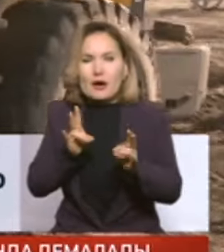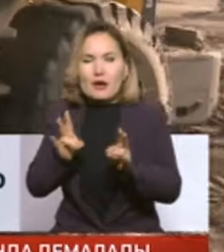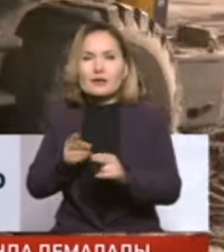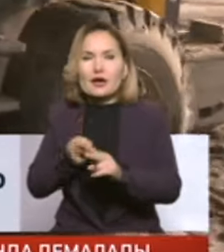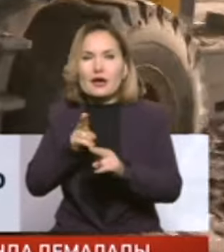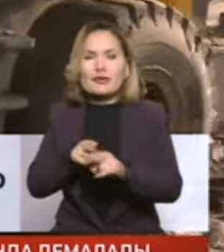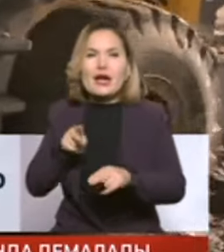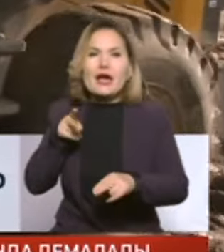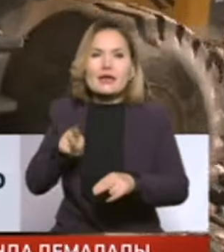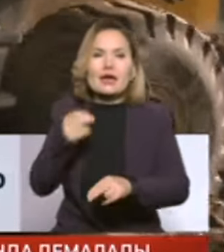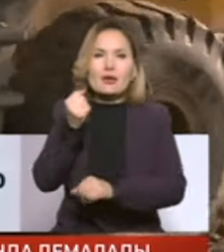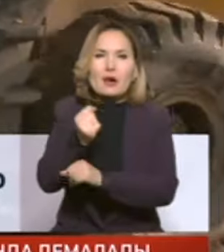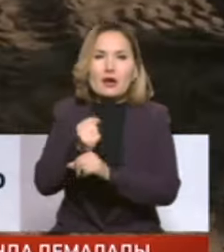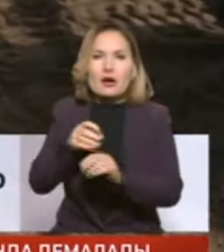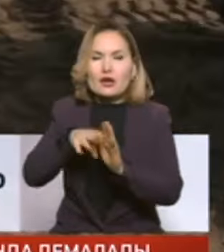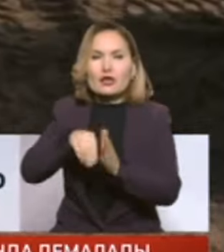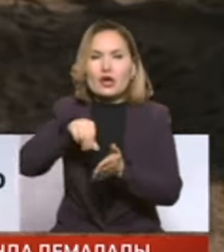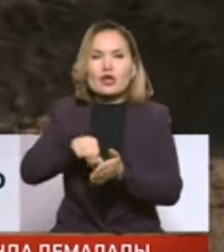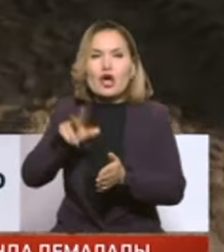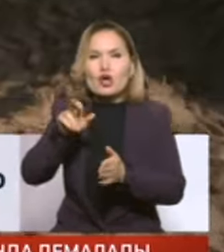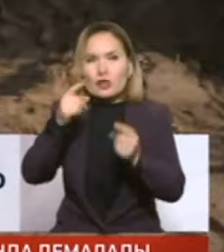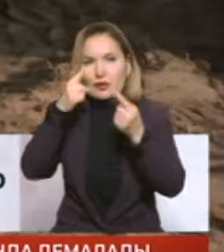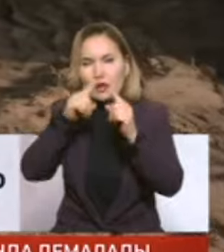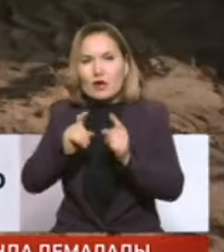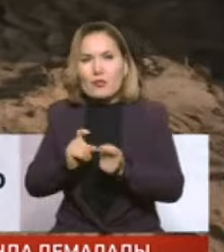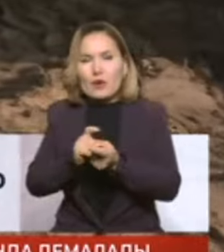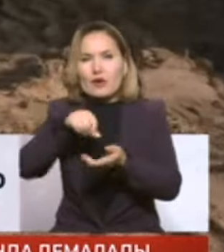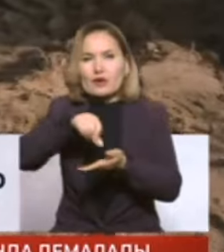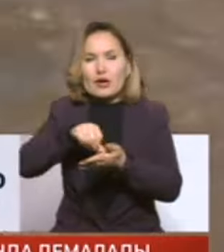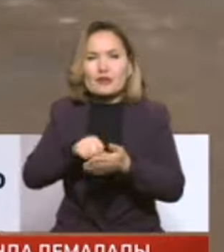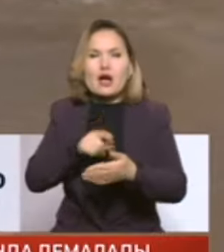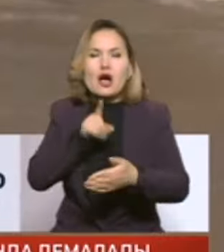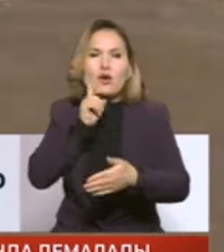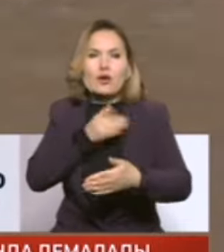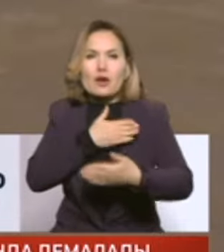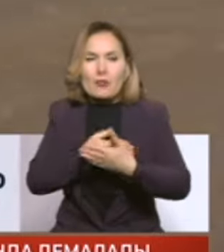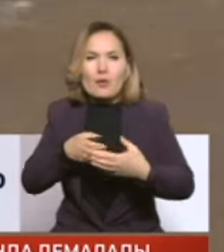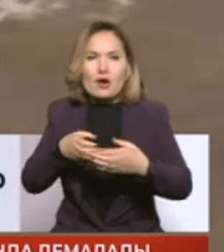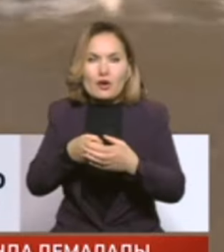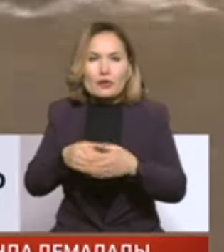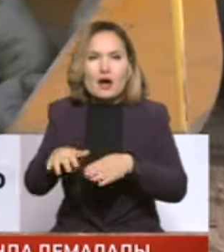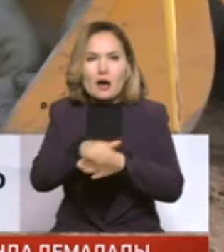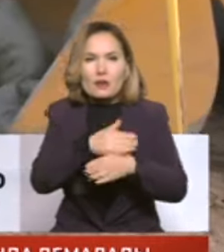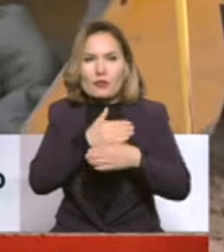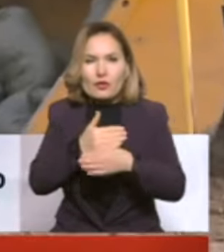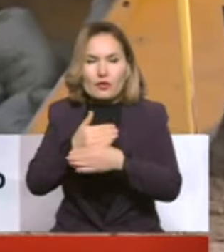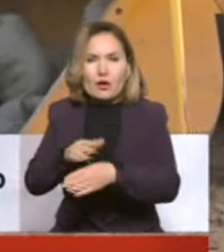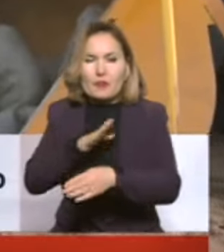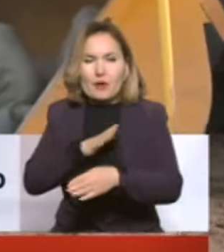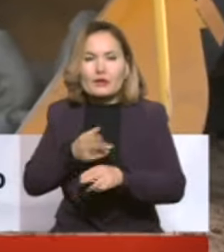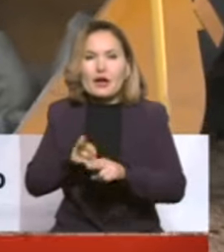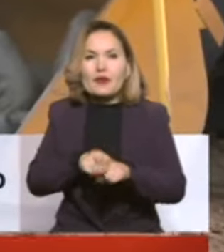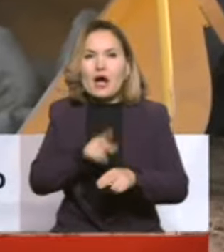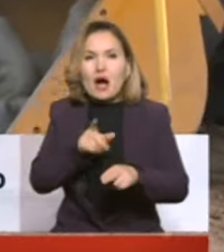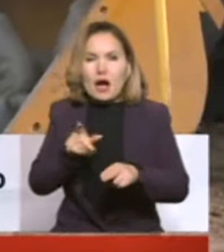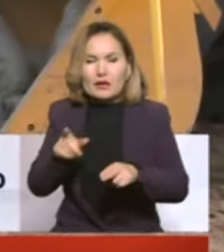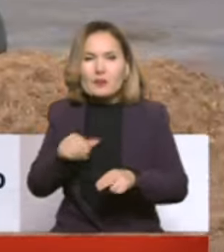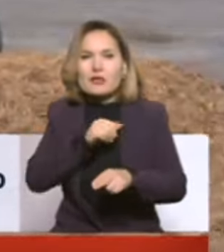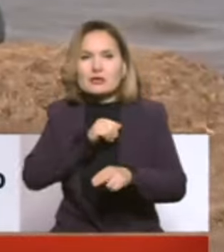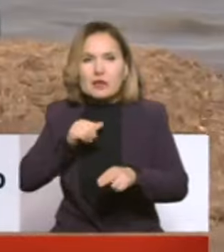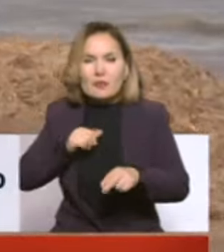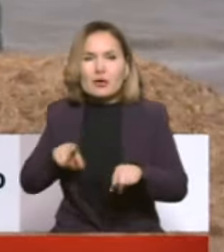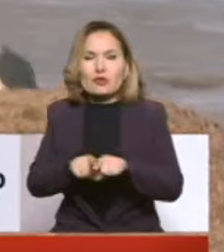2000-дай адам, 300-ден астам техника күресу үстінде. Волонтерлар да қиын-қыстау сәтте жұрттың жанында. Тұрғындардың өздері де қарап